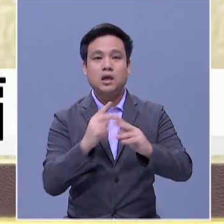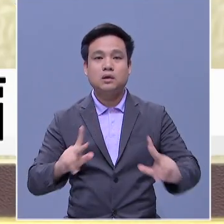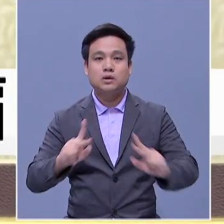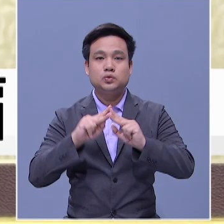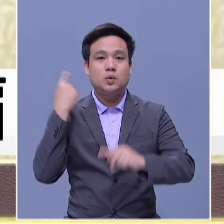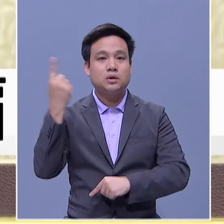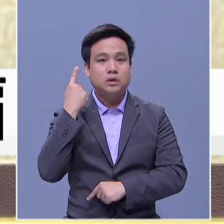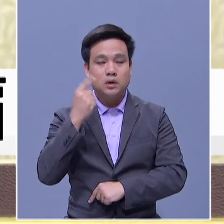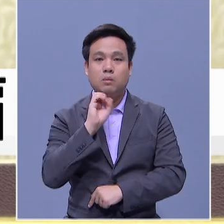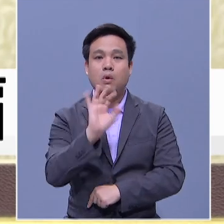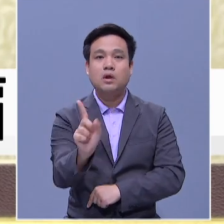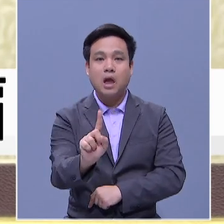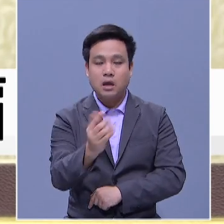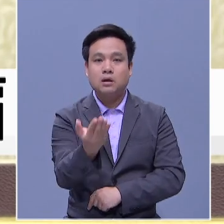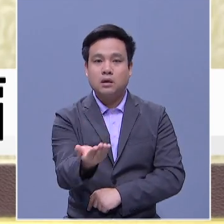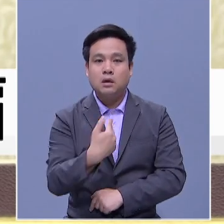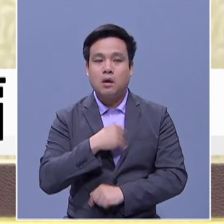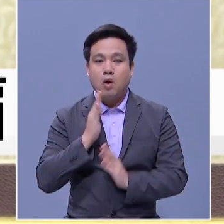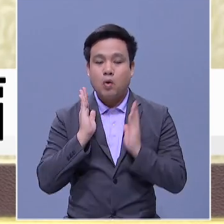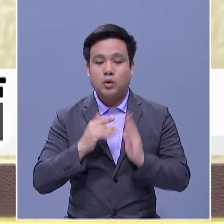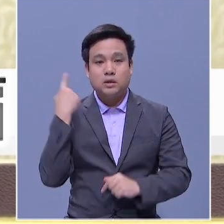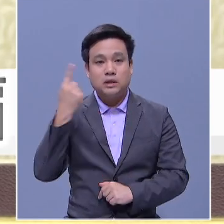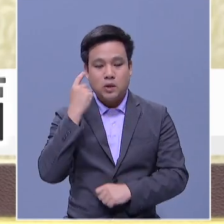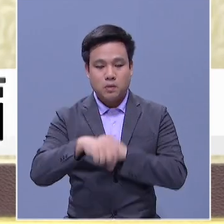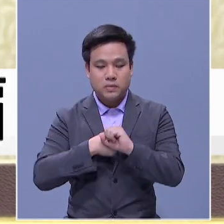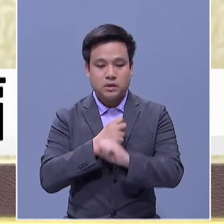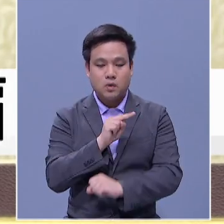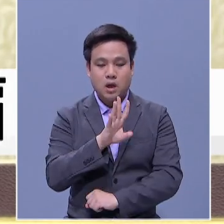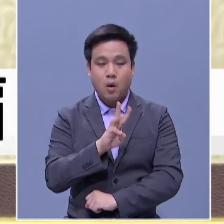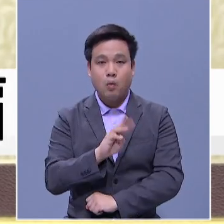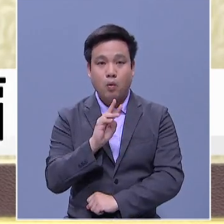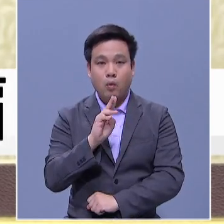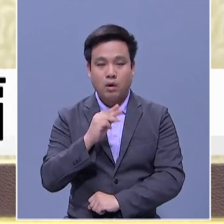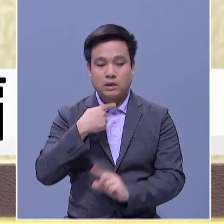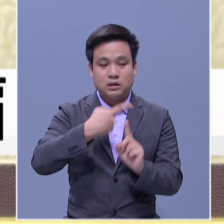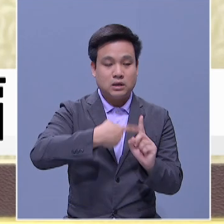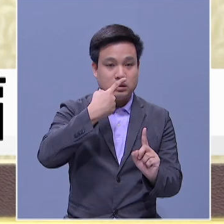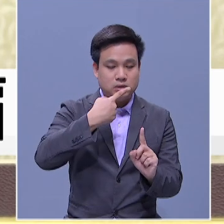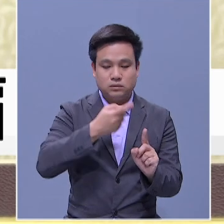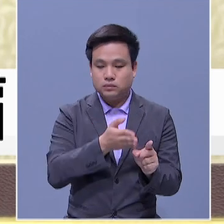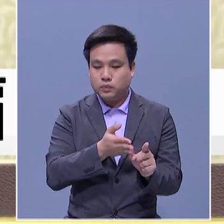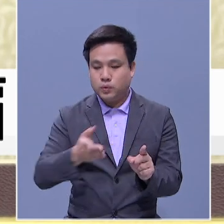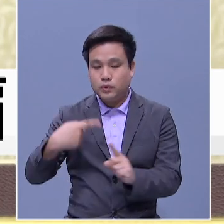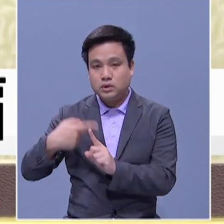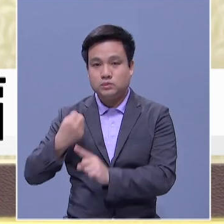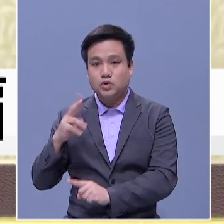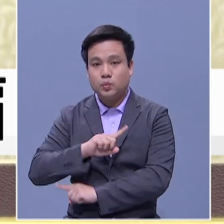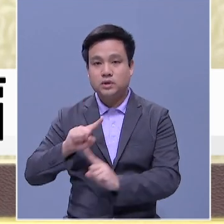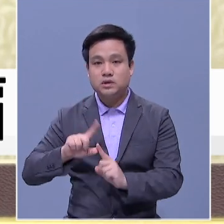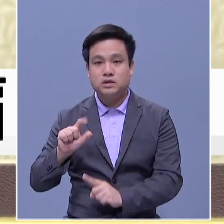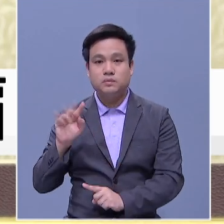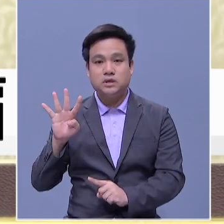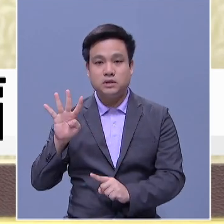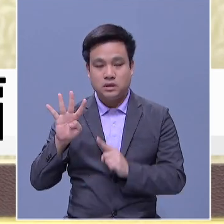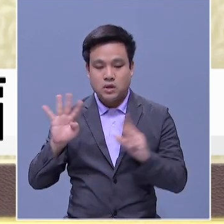ยตลอดปี2566นับตั้งแต่1มกราคมถึง24ธันวาคมนะคะตัวเลขอยู่ที่27ล้านค